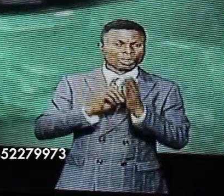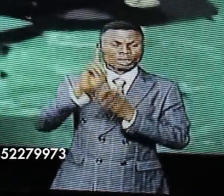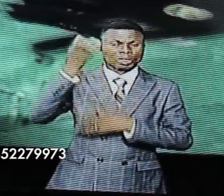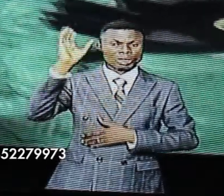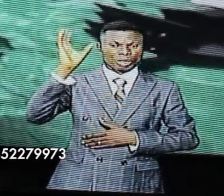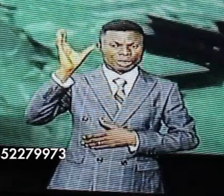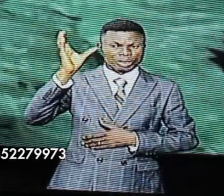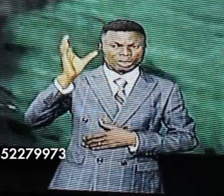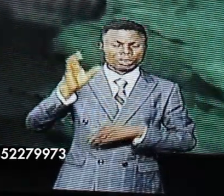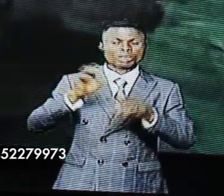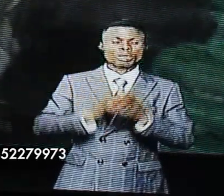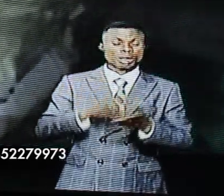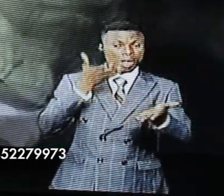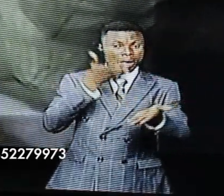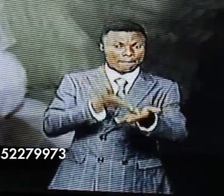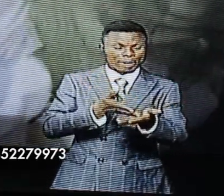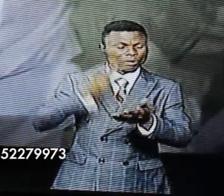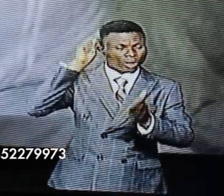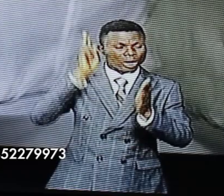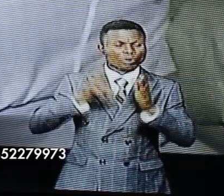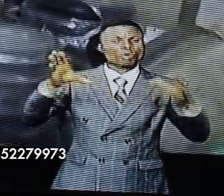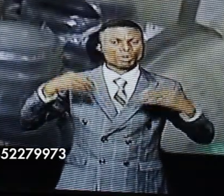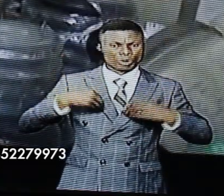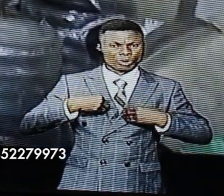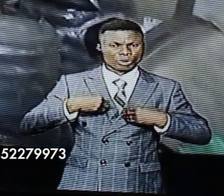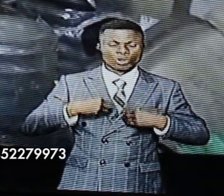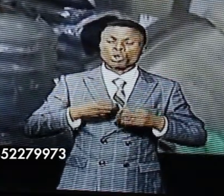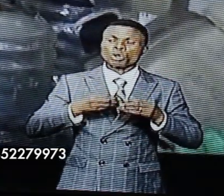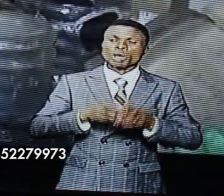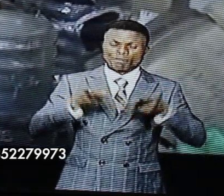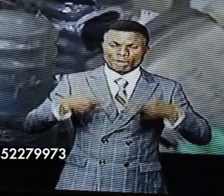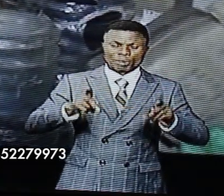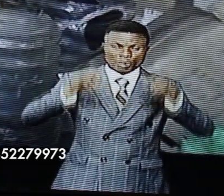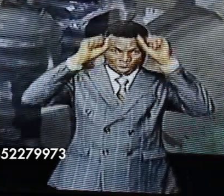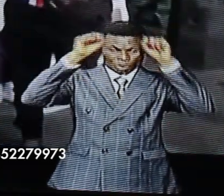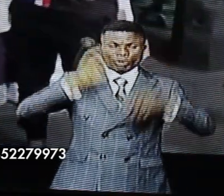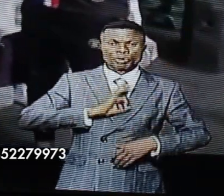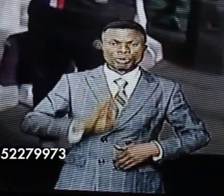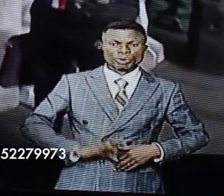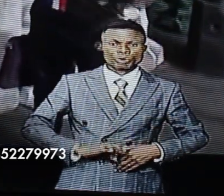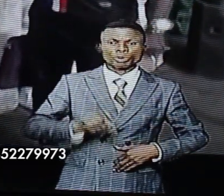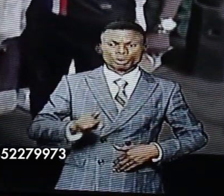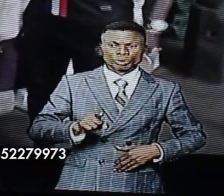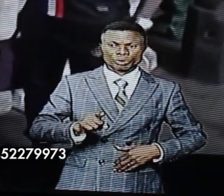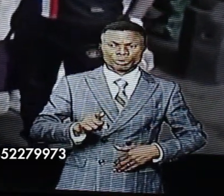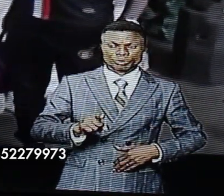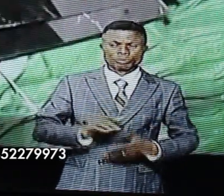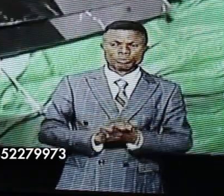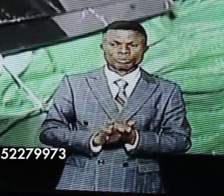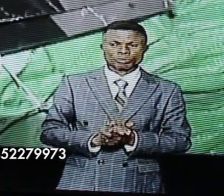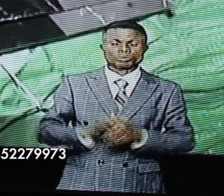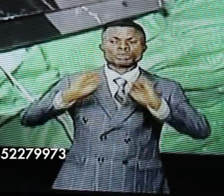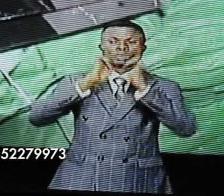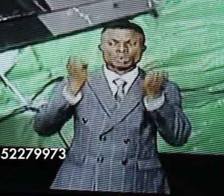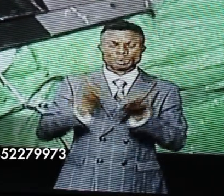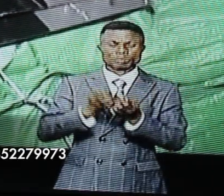rural et approuvé par le gouvernement de la République sous l'impulsion du chef de l'État, Félix-Antoine Tshisekedi-Tshilombo, se concrétise de plus